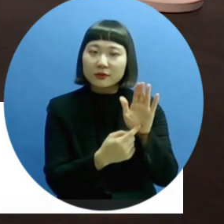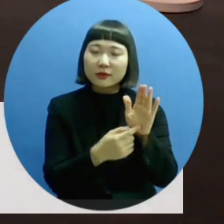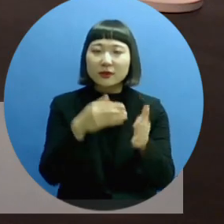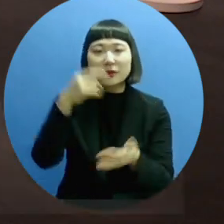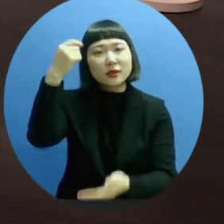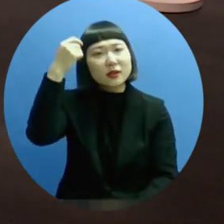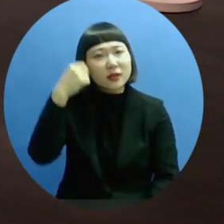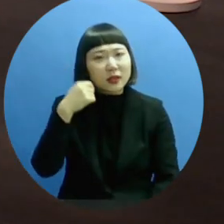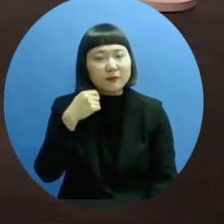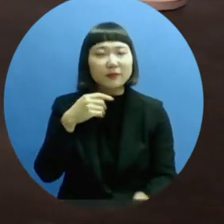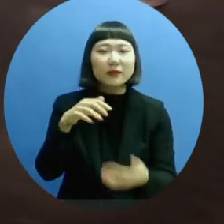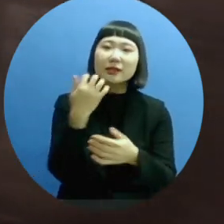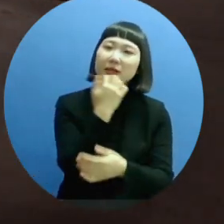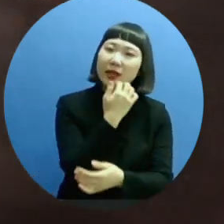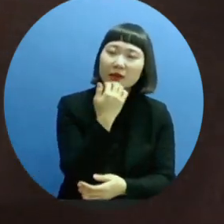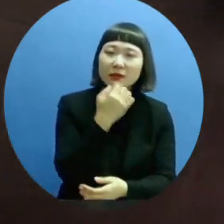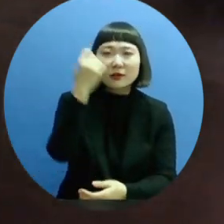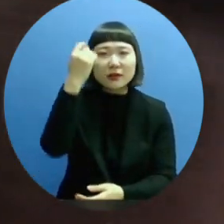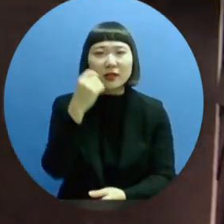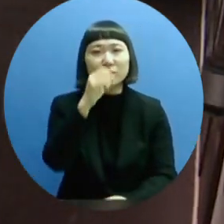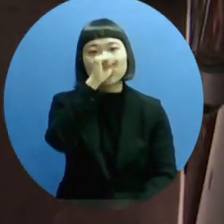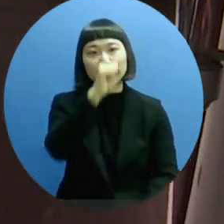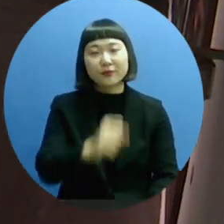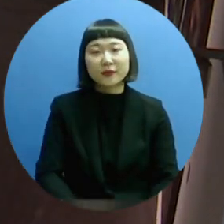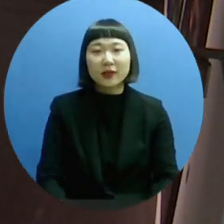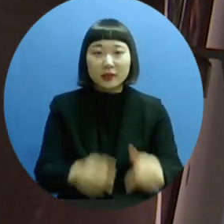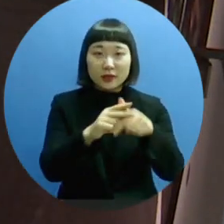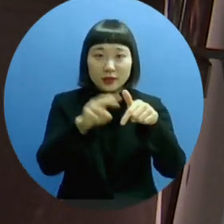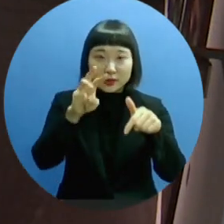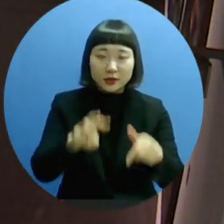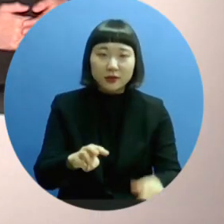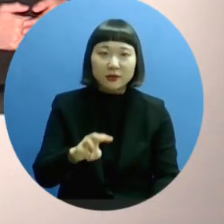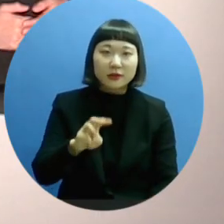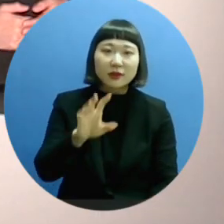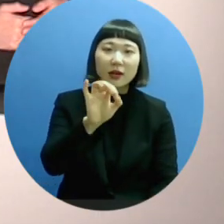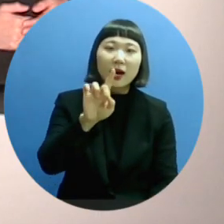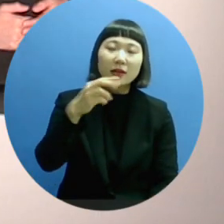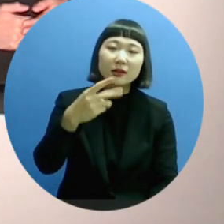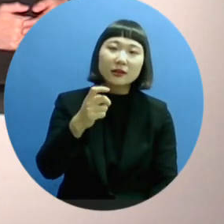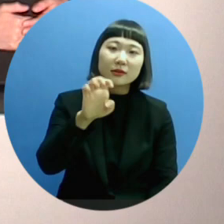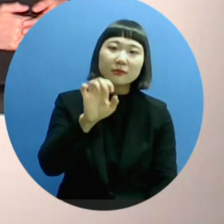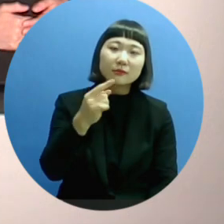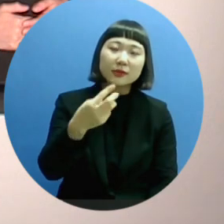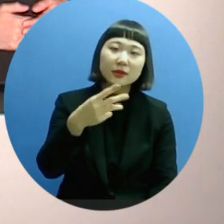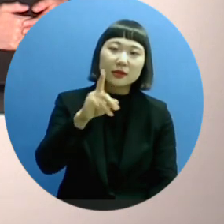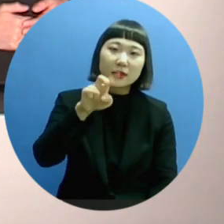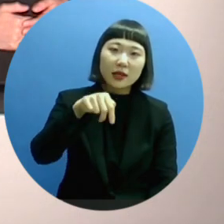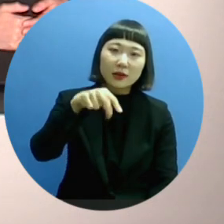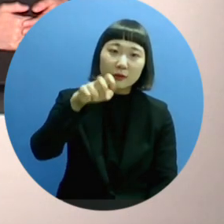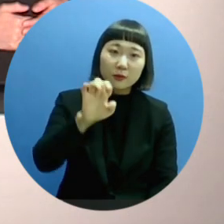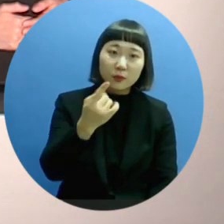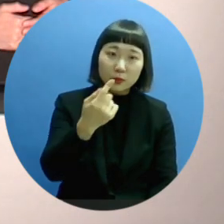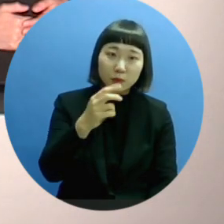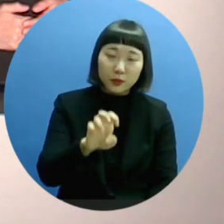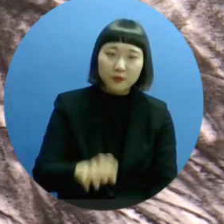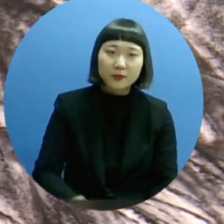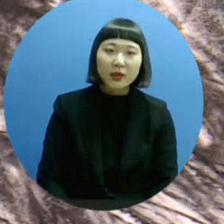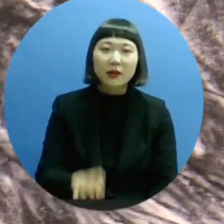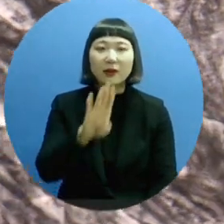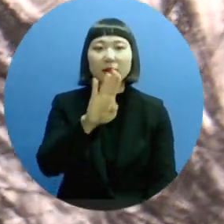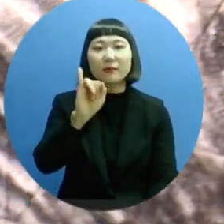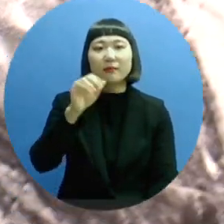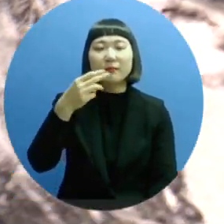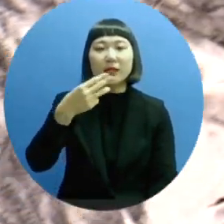좋았습니다. 인천 아트 플랫폼의 올해 마지막 기획 전시 비타노바 새로운 삶이 개막했습니다.